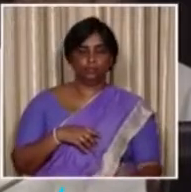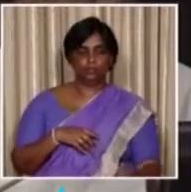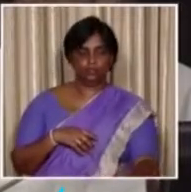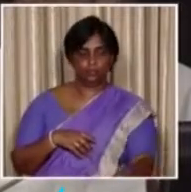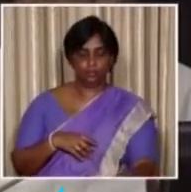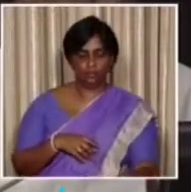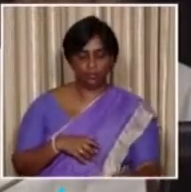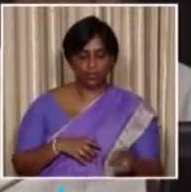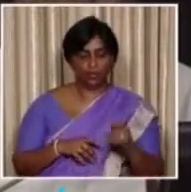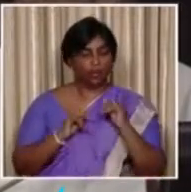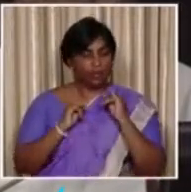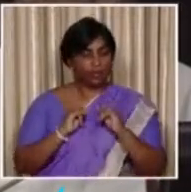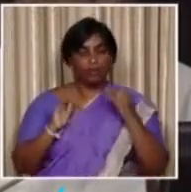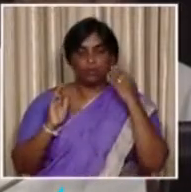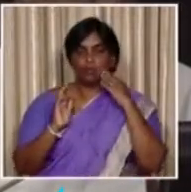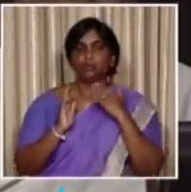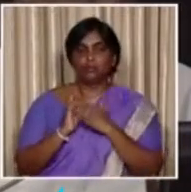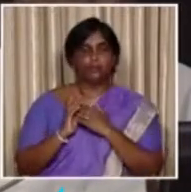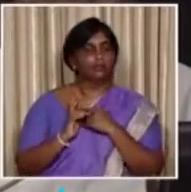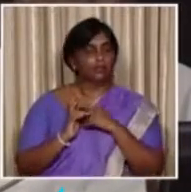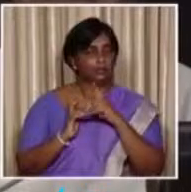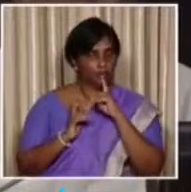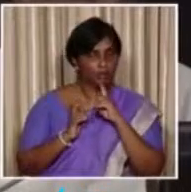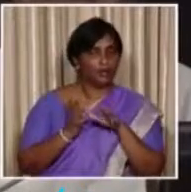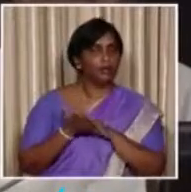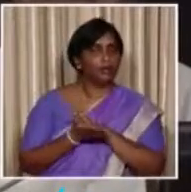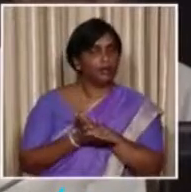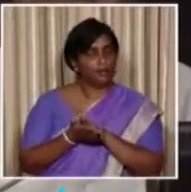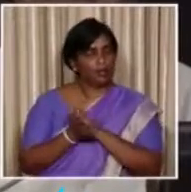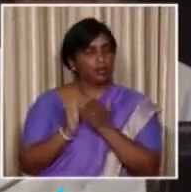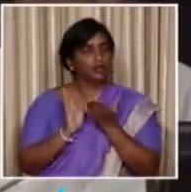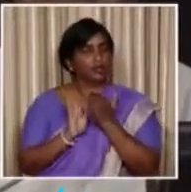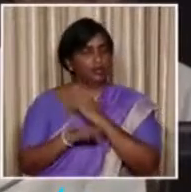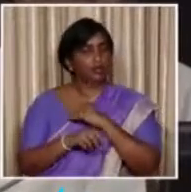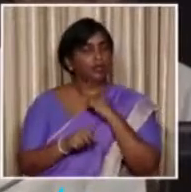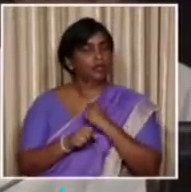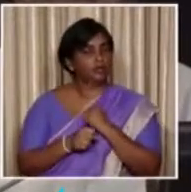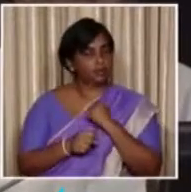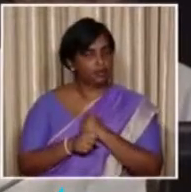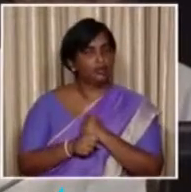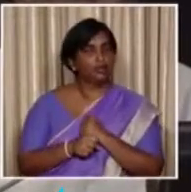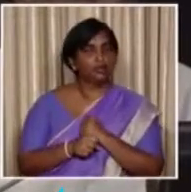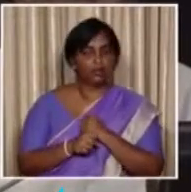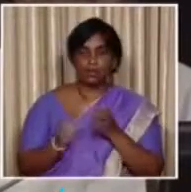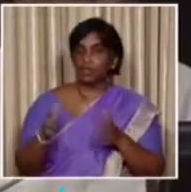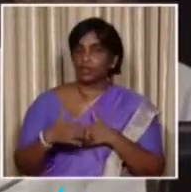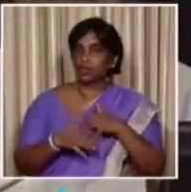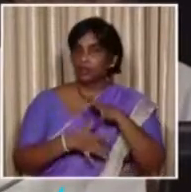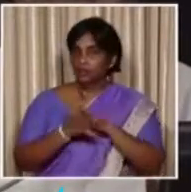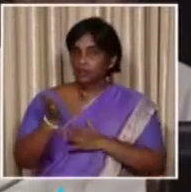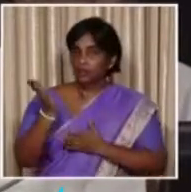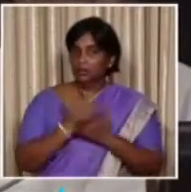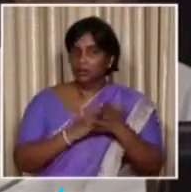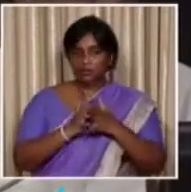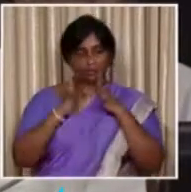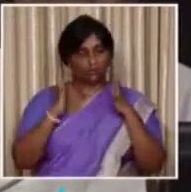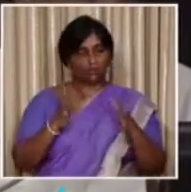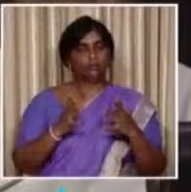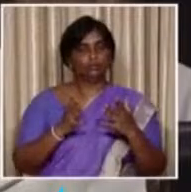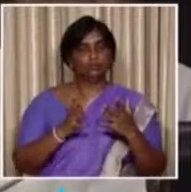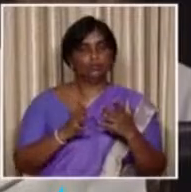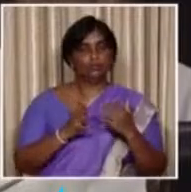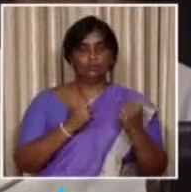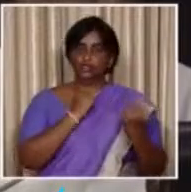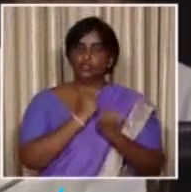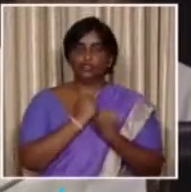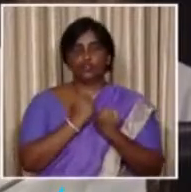මේ විත්තිකරුවන් ගැන අපි කිව්වා අපි පැහැදිලිව පහුගිය රජේ කාලේ අපි කැබිනට් පත්‍රිකා දැම්මා බොහෝ අය අපිට සහායකයෝ දුන්නේ